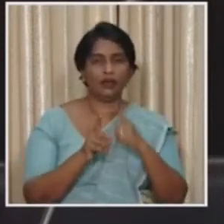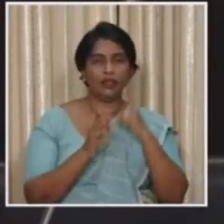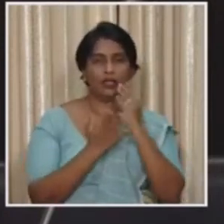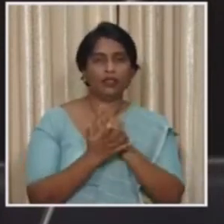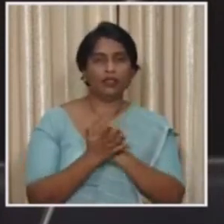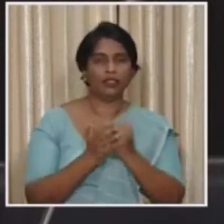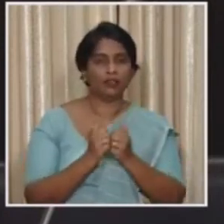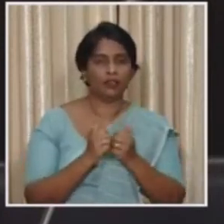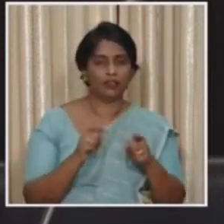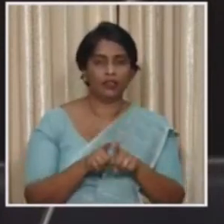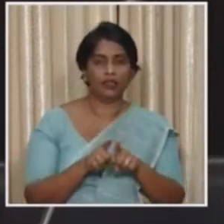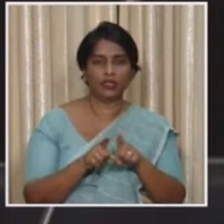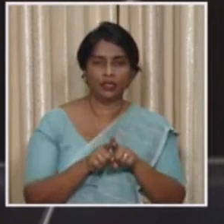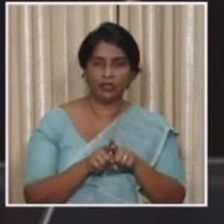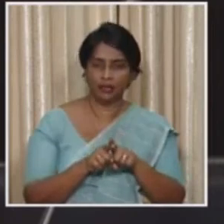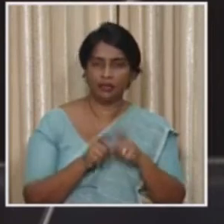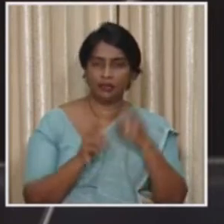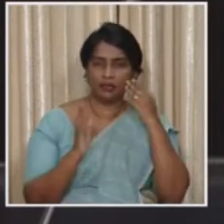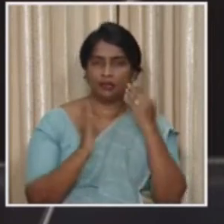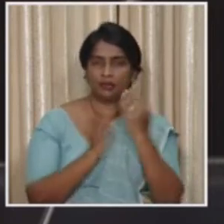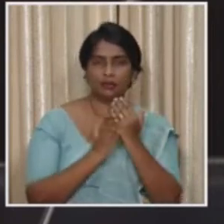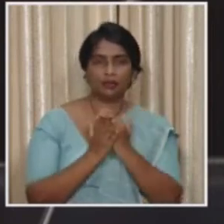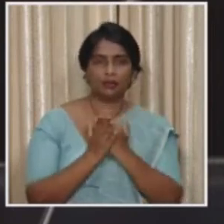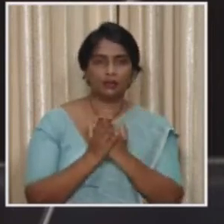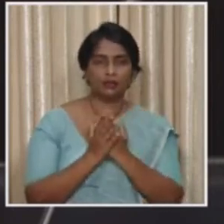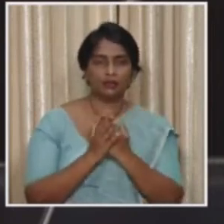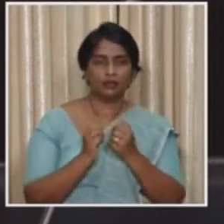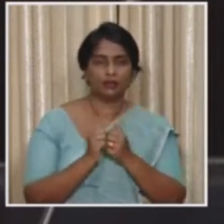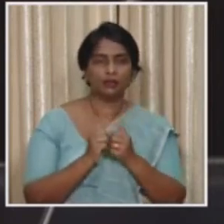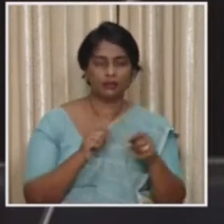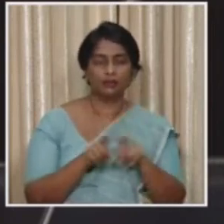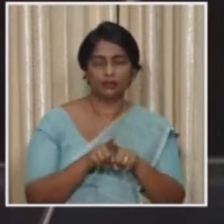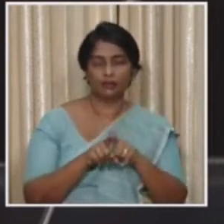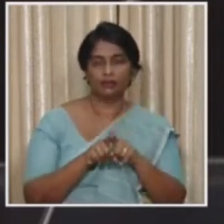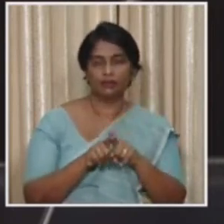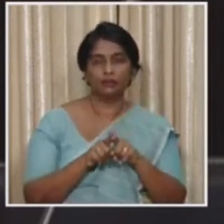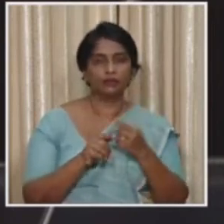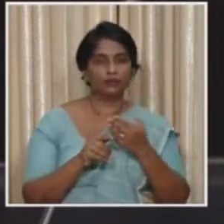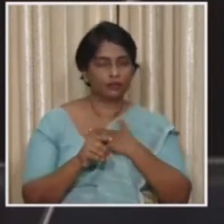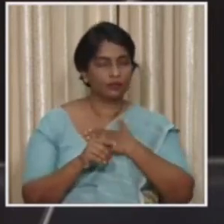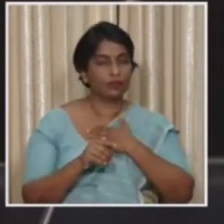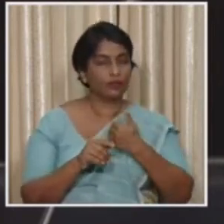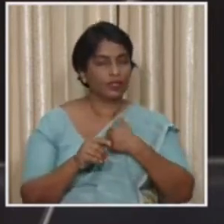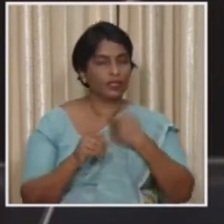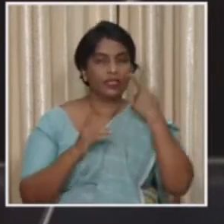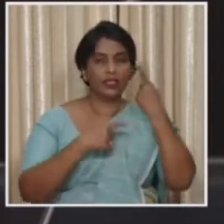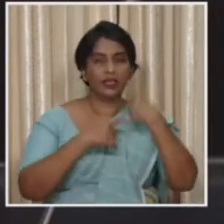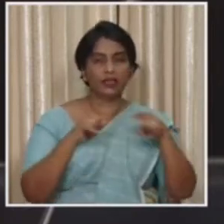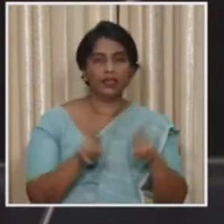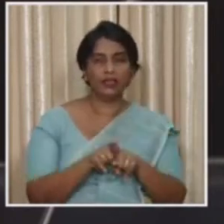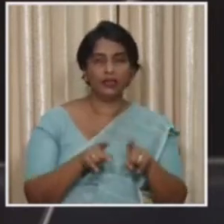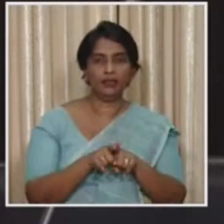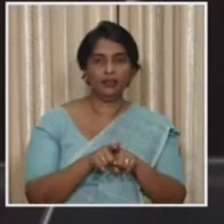கொத்தாந்தீவு கிராமத்திலே நான் அகதிகளாக நானும் என்னை சார்ந்தவர்களும் இருந்தோம் அந்த கிராமத்திலே கூட அன்று